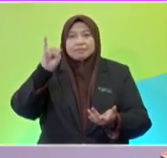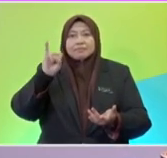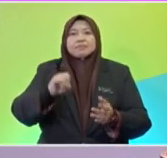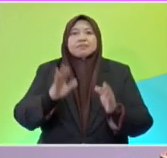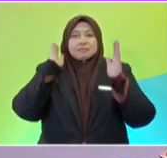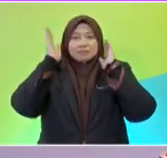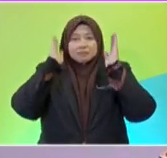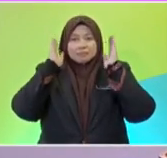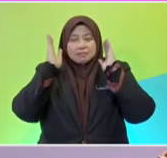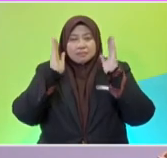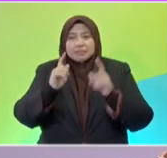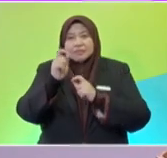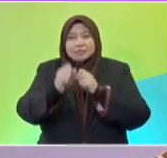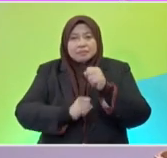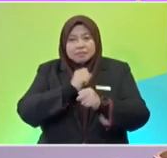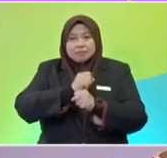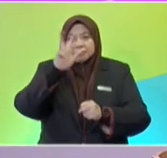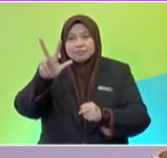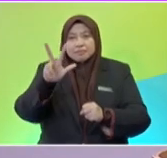tapi kan kawan-kawan